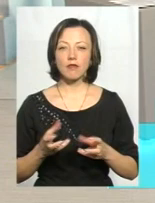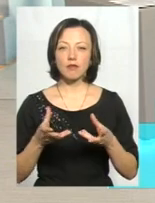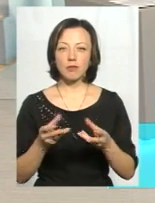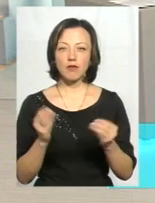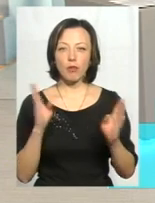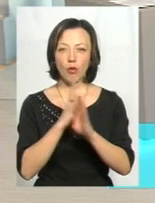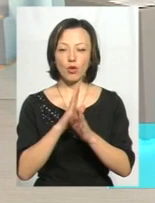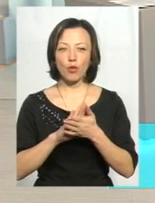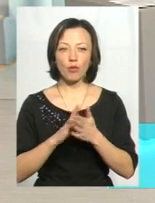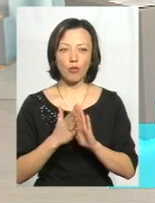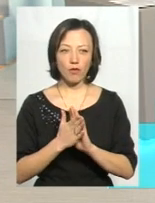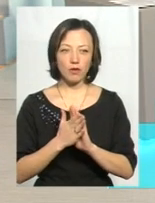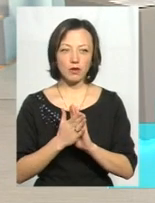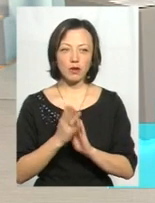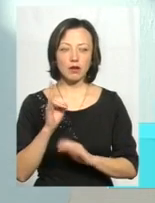атмосферних явищ, погоди